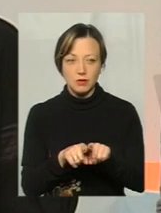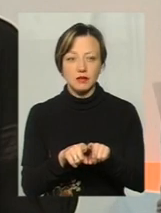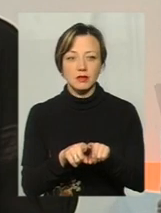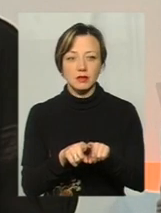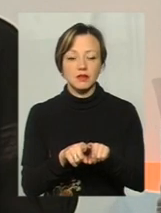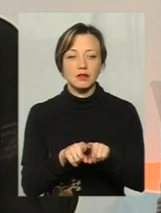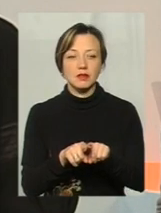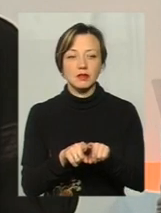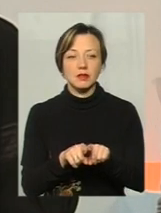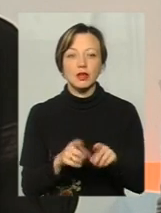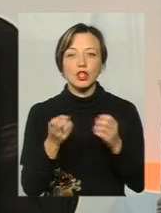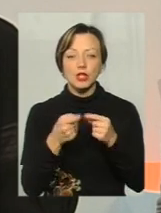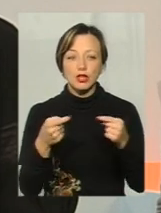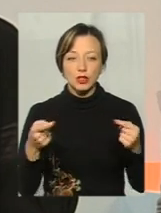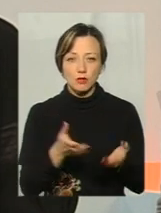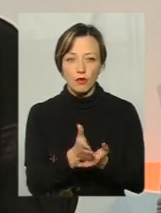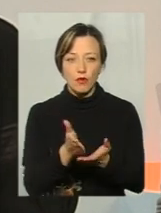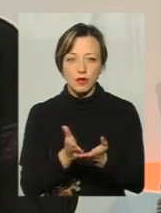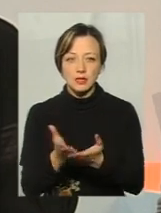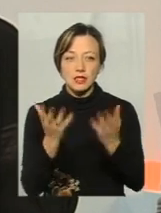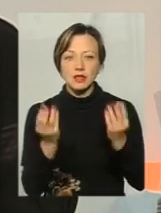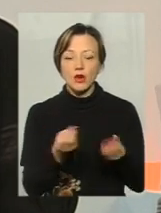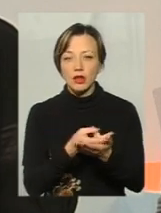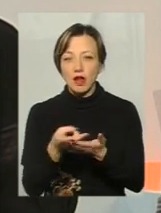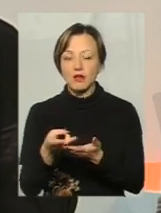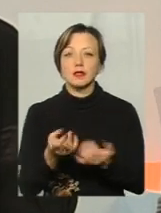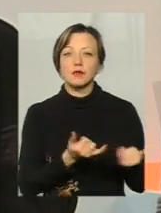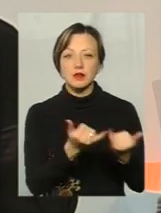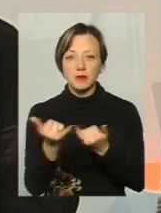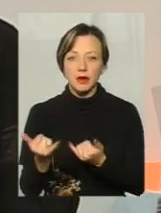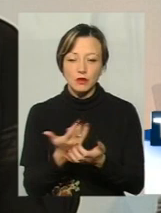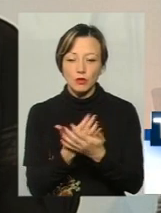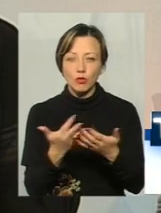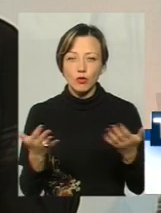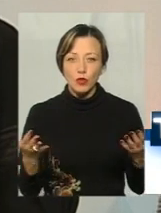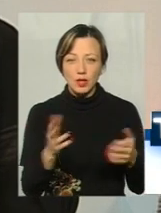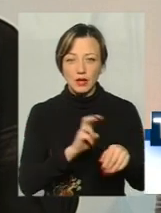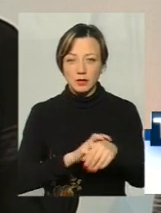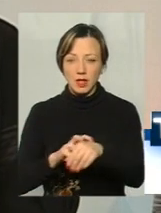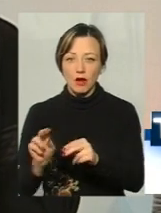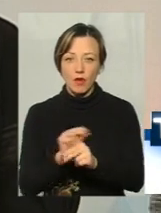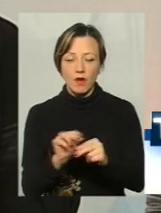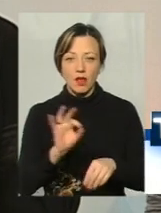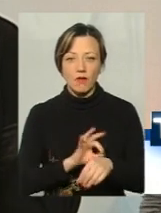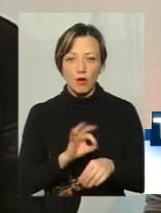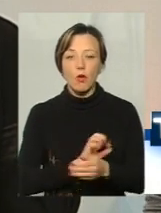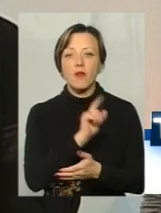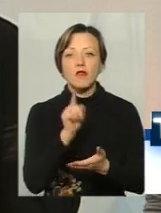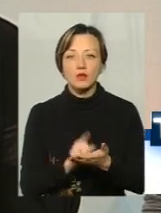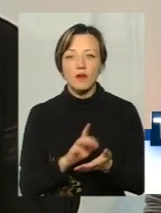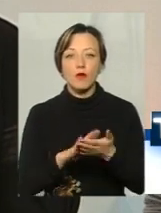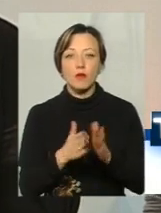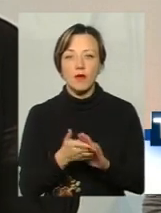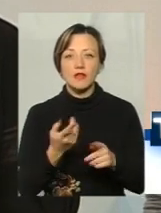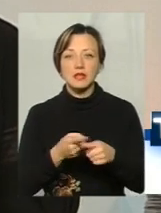отоларингологічного відділення і інших профільних стаціонарів для забезпечення мультидисциплінарного лікування хворих. Тобто обов'язкова умова